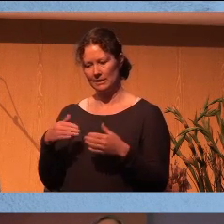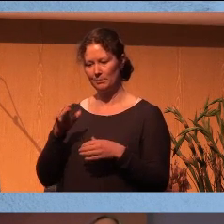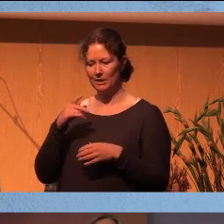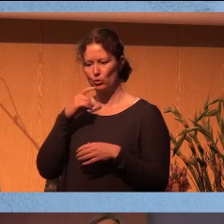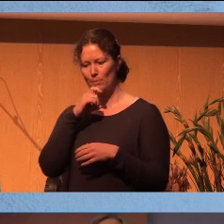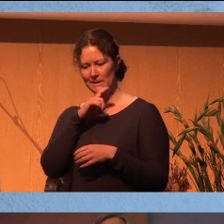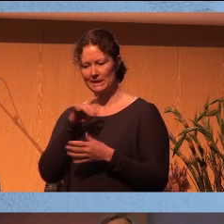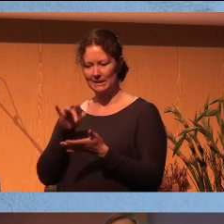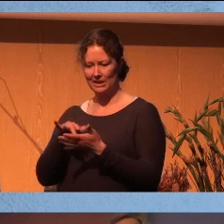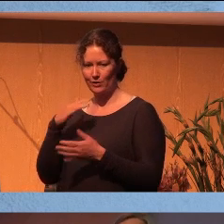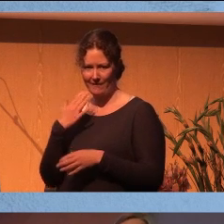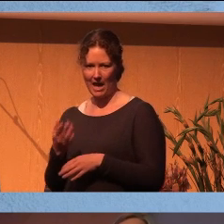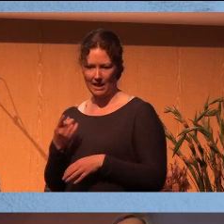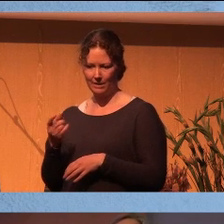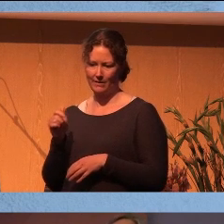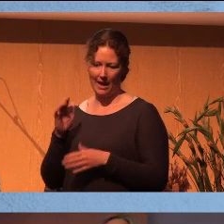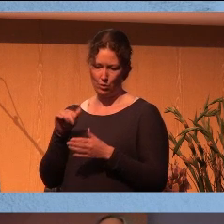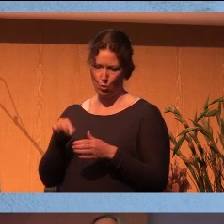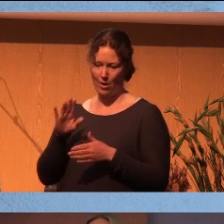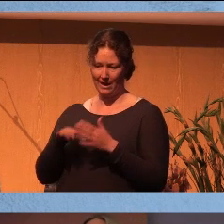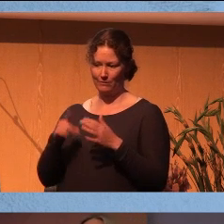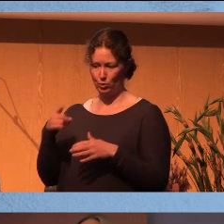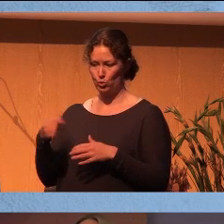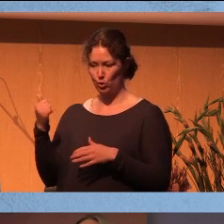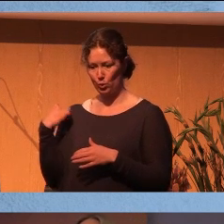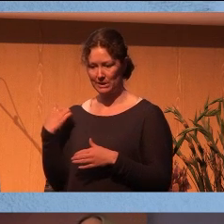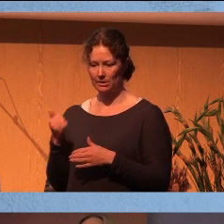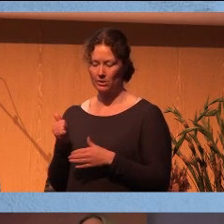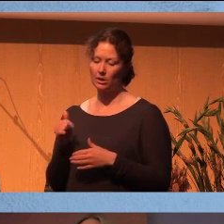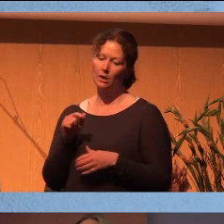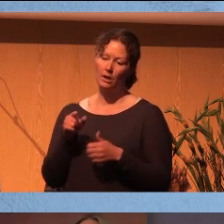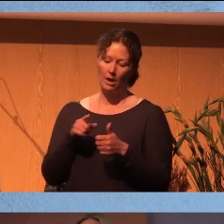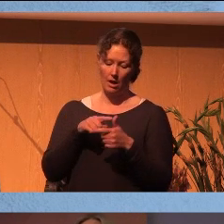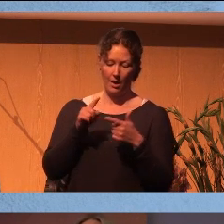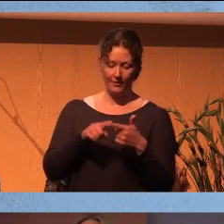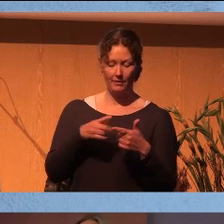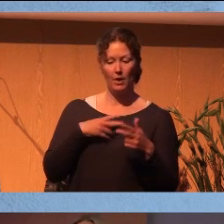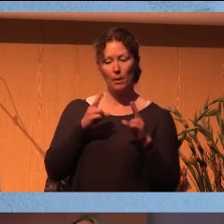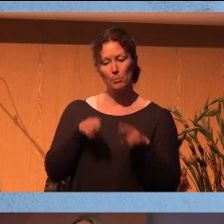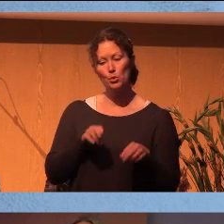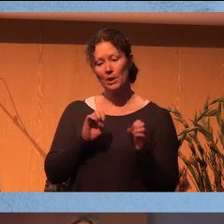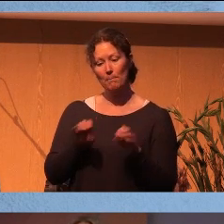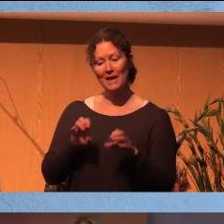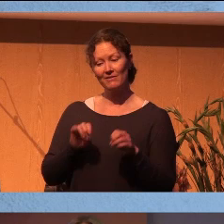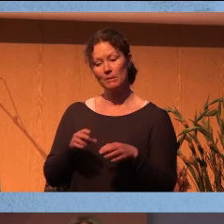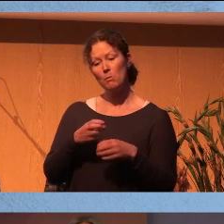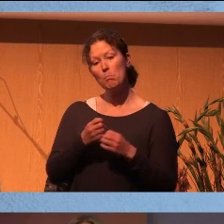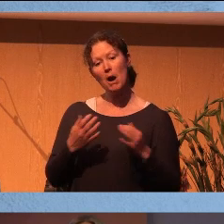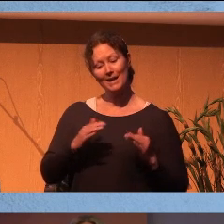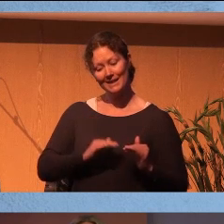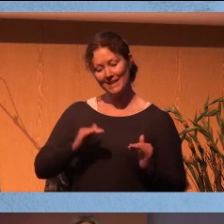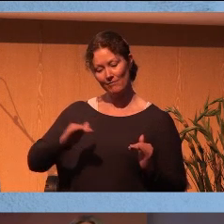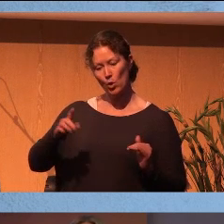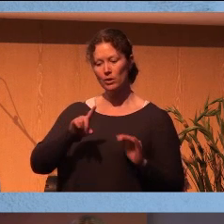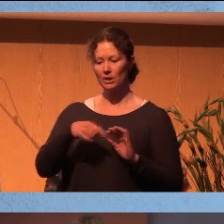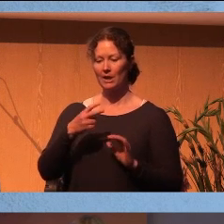komplisert sted å være enn for kanskje 100 år siden. Det andre at vi har brukermedvirkning på mange nivåer i dag som krever en